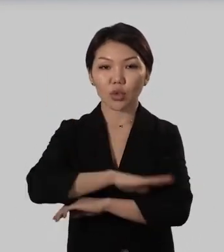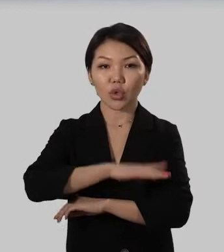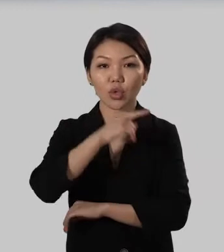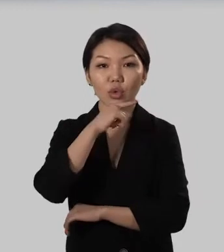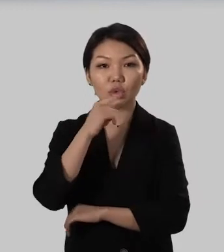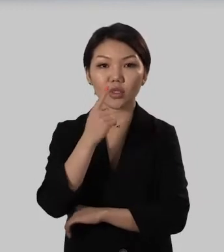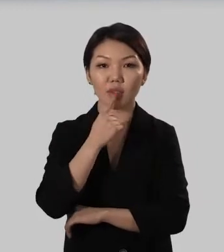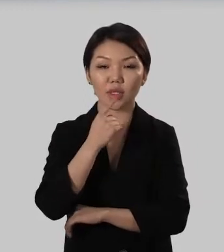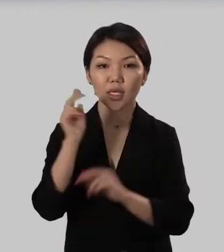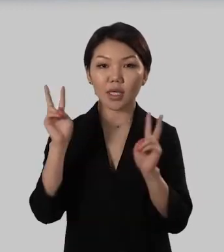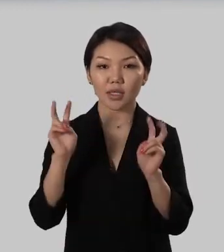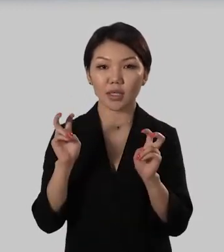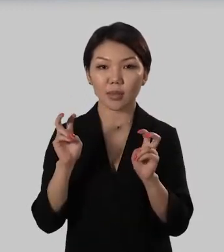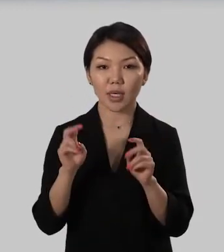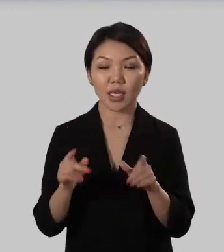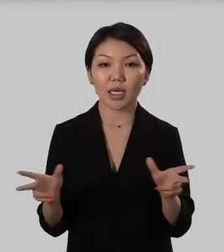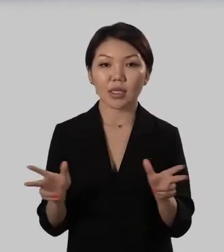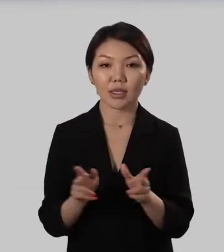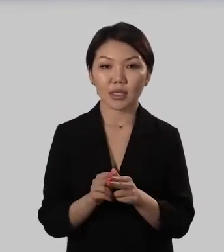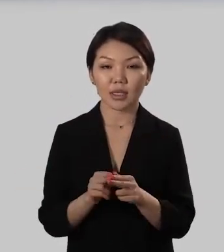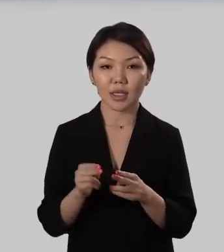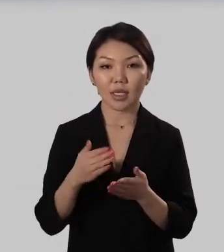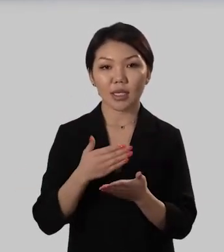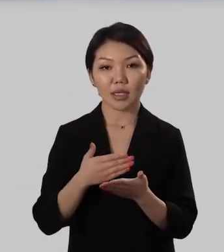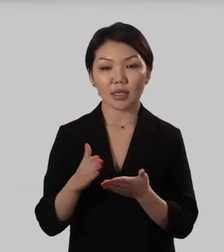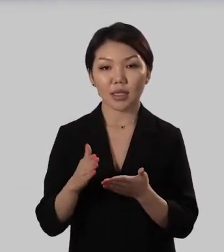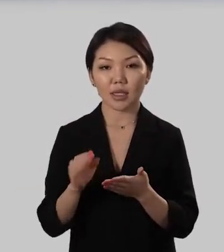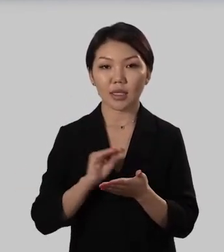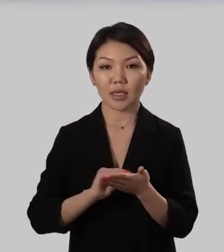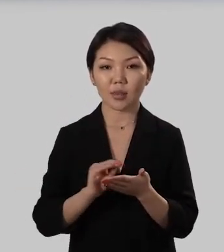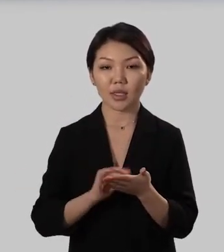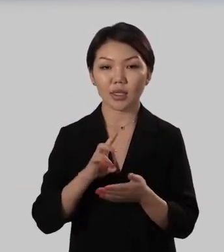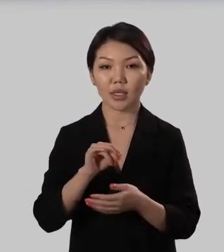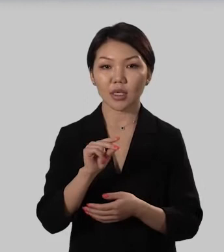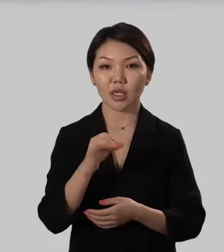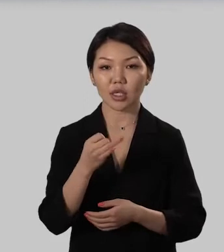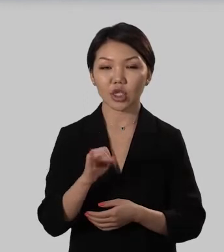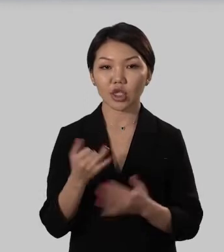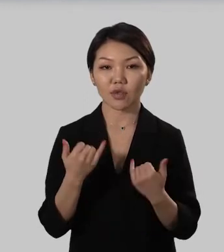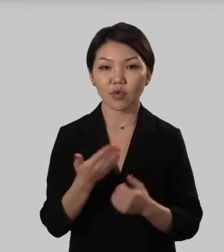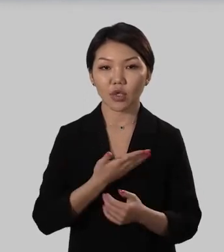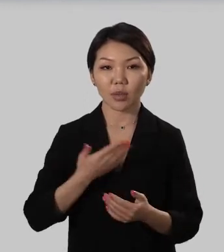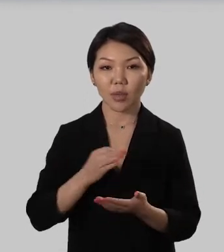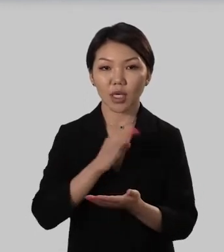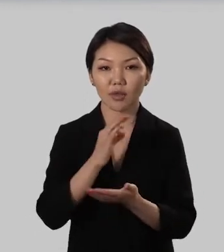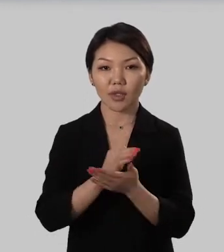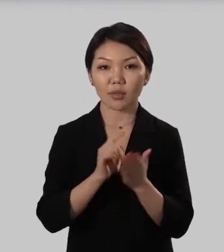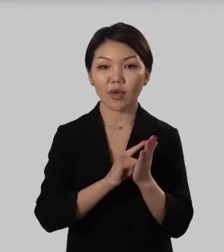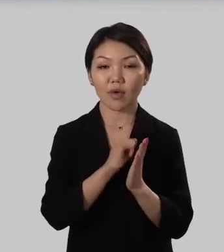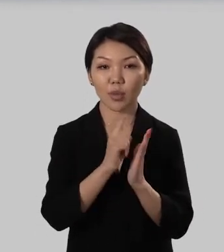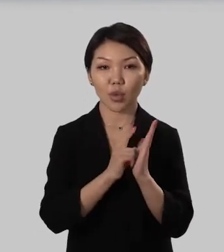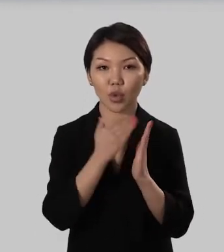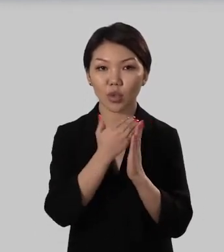тема урока слитное и раздельное написание наречий и сегодня на уроке мы ответим на вопросы